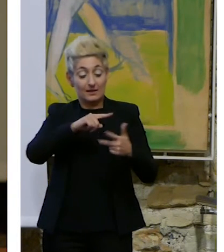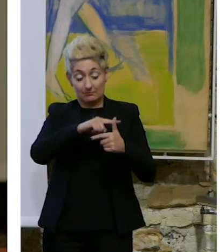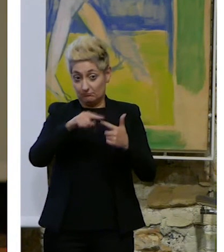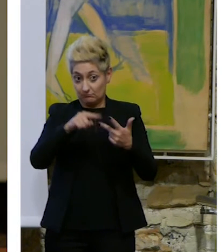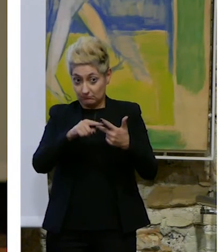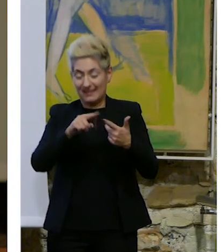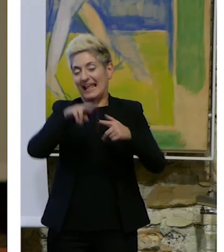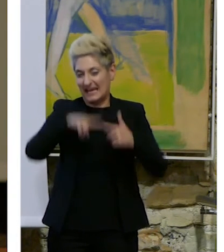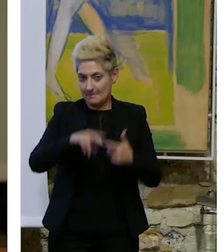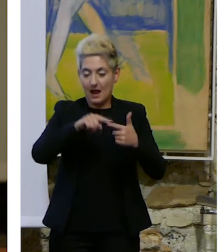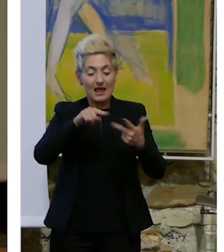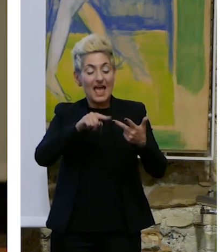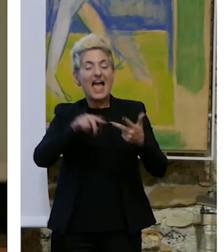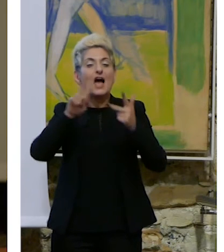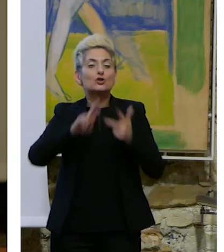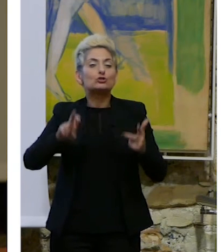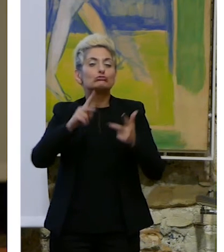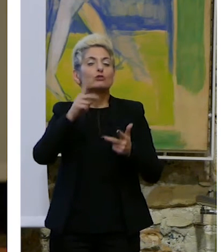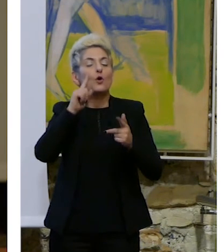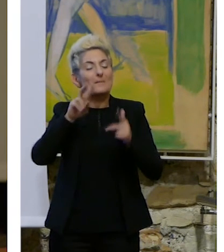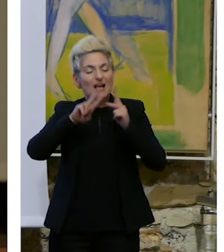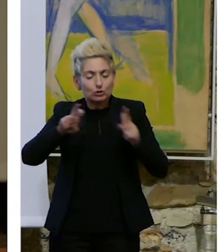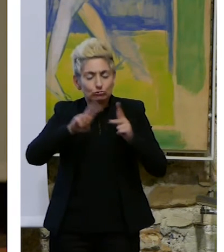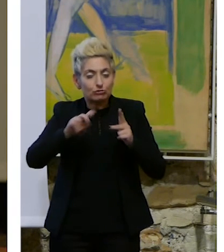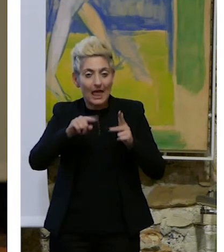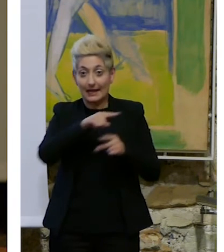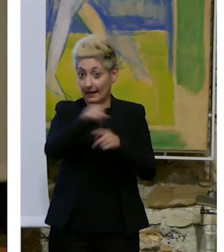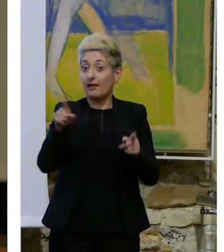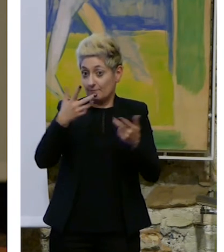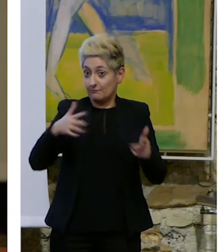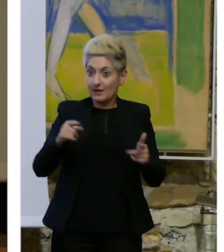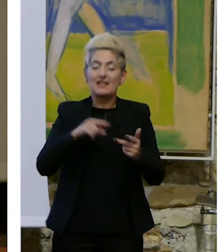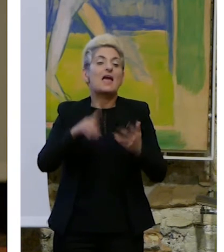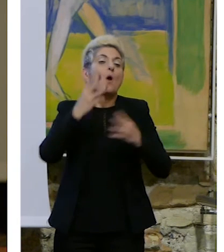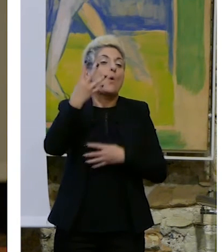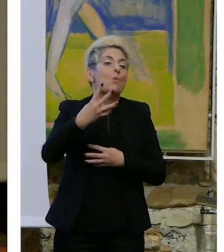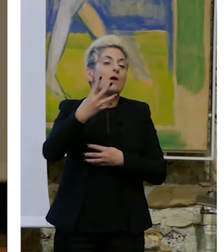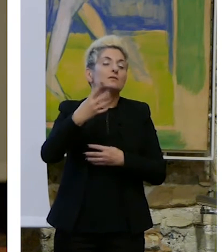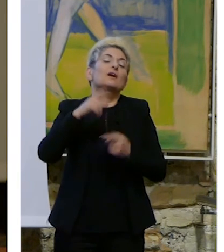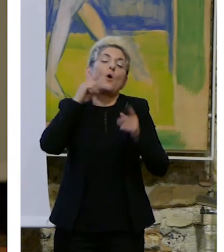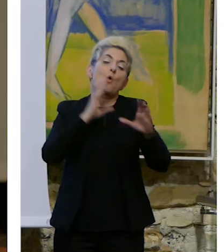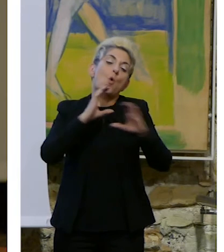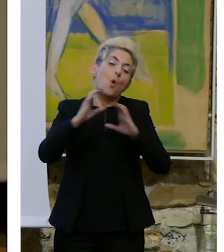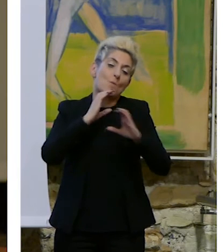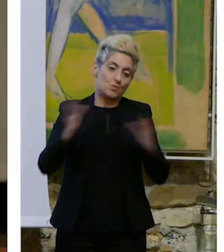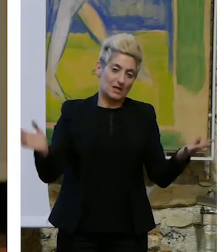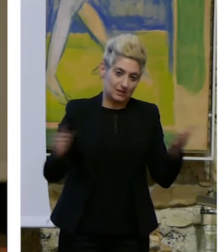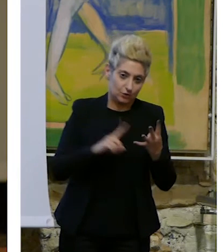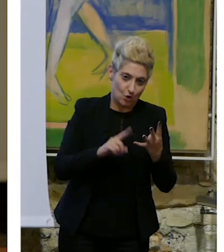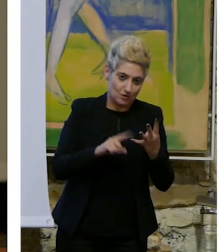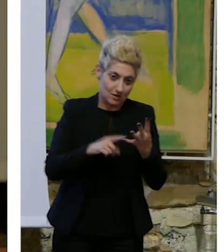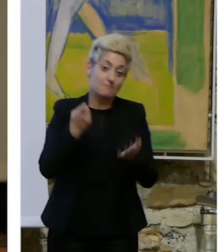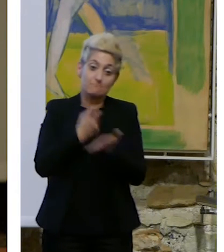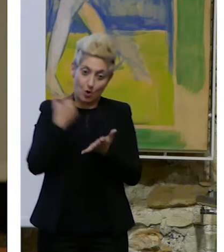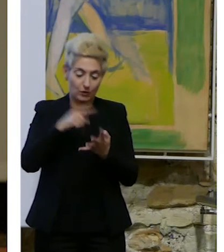ricerca, ed è quello che fate in un qualche modo, e quattro, la comunicazione, è quello che state facendo.